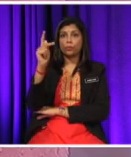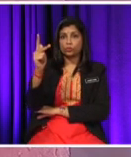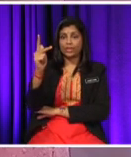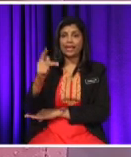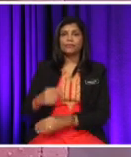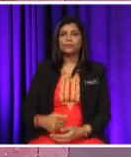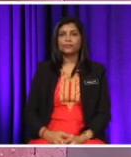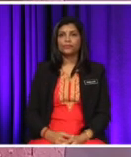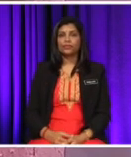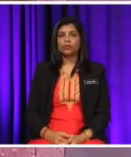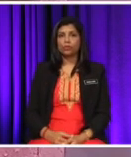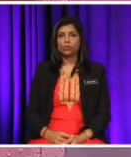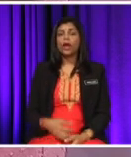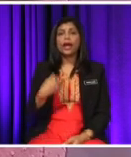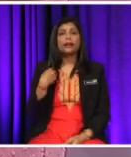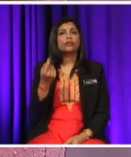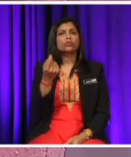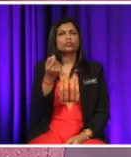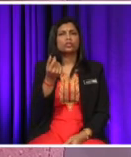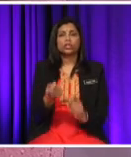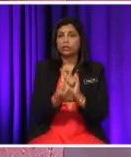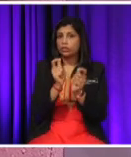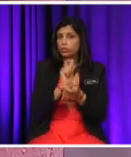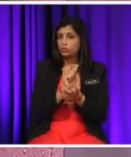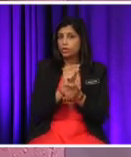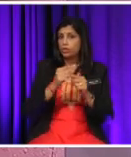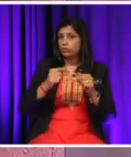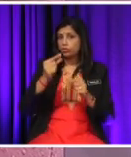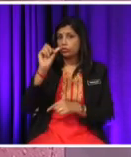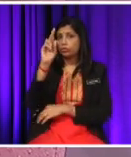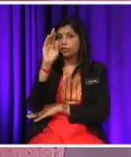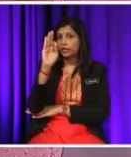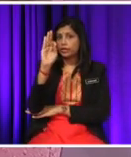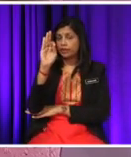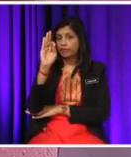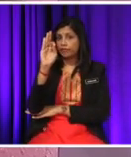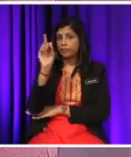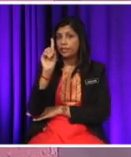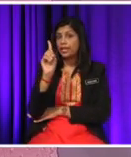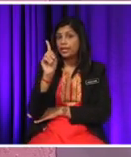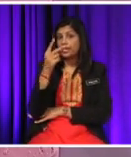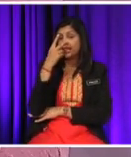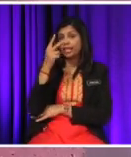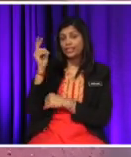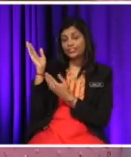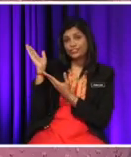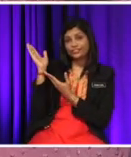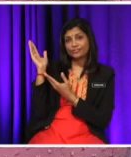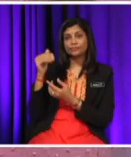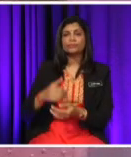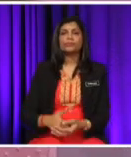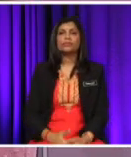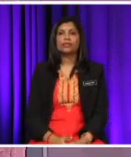tambah baik yaitu ditambah lagi satu di bagian ujung kita sambungkan